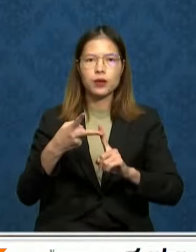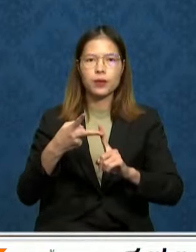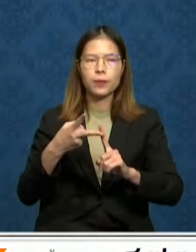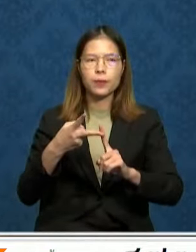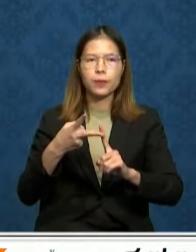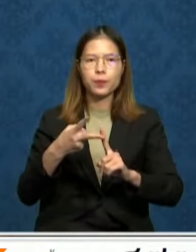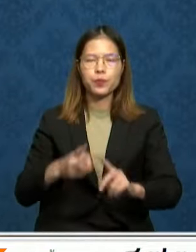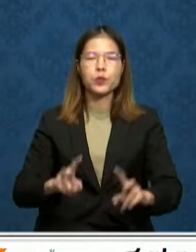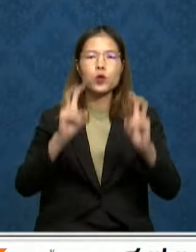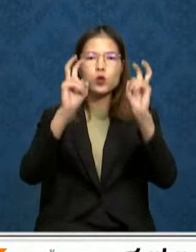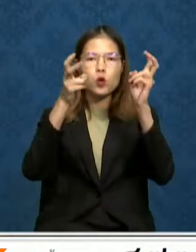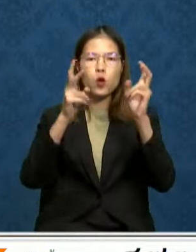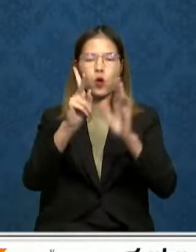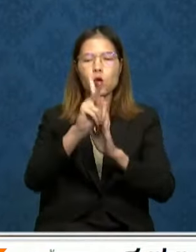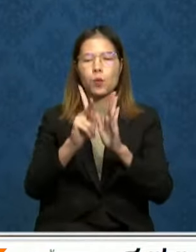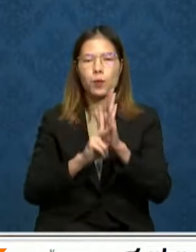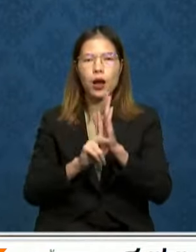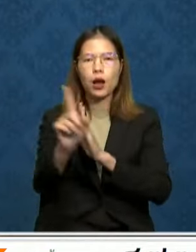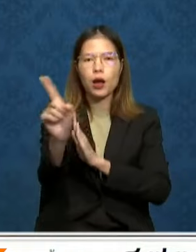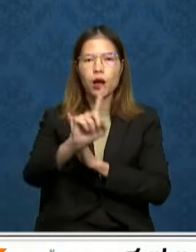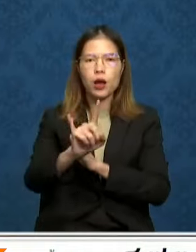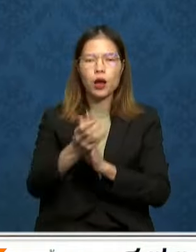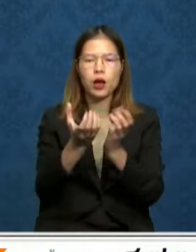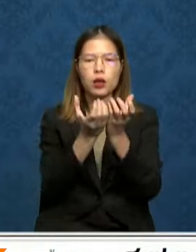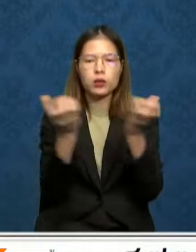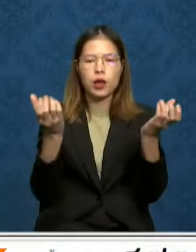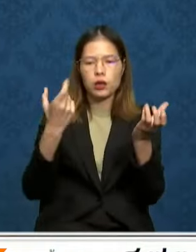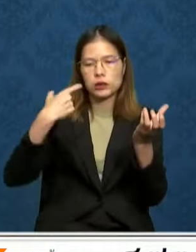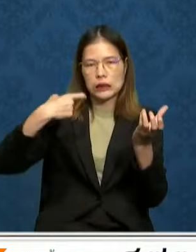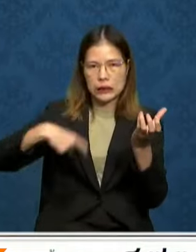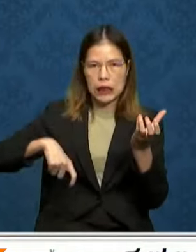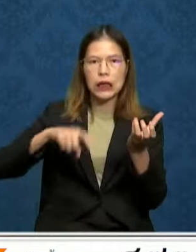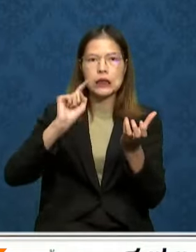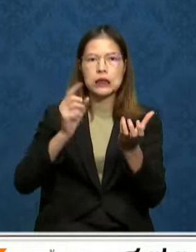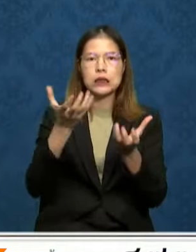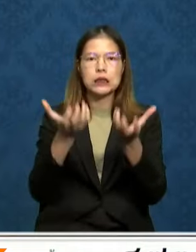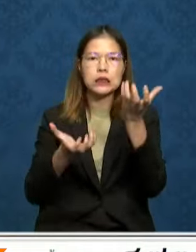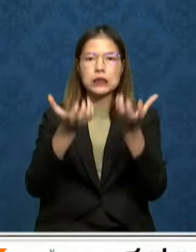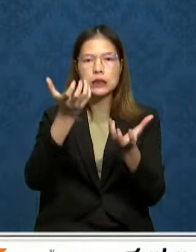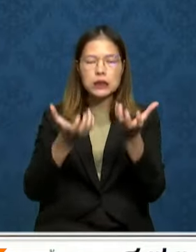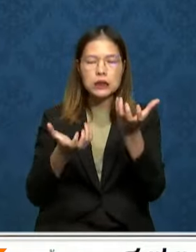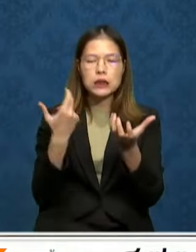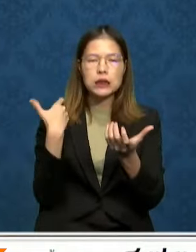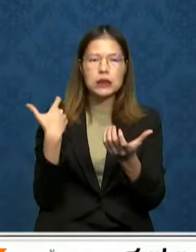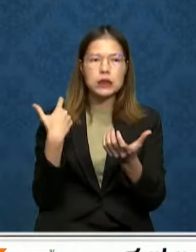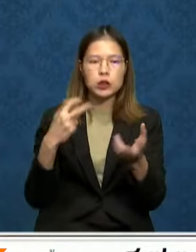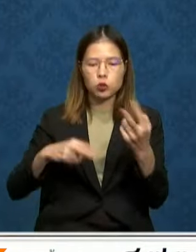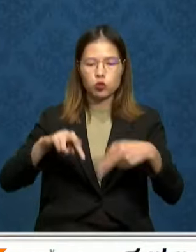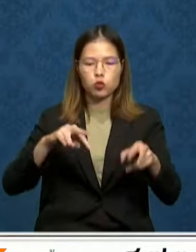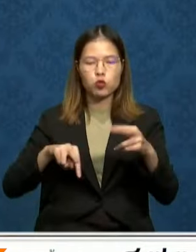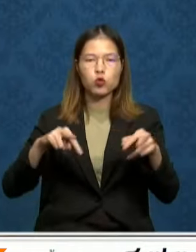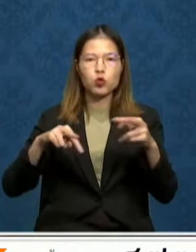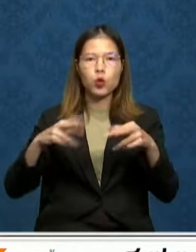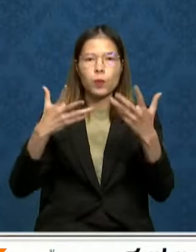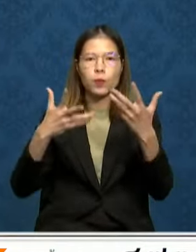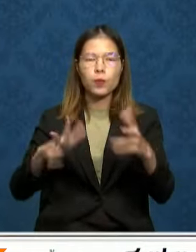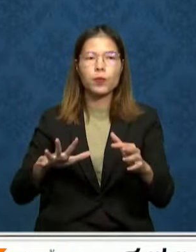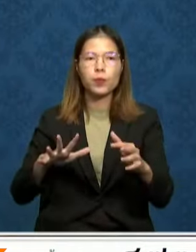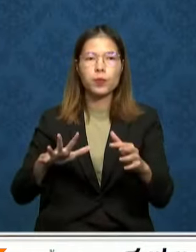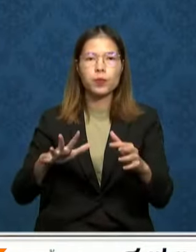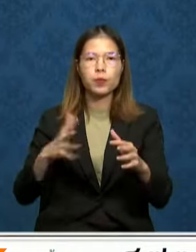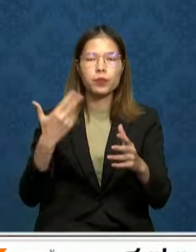ข้อกฎหมายครับคือศาลรัฐธรรมนูญเนี่ยนะครับได้วินิจฉัยไว้ศาล